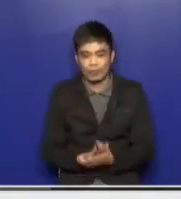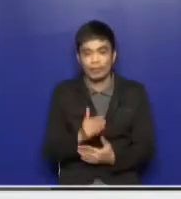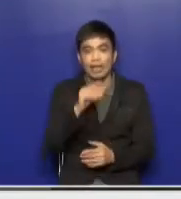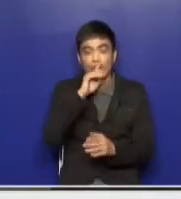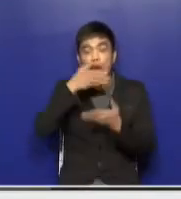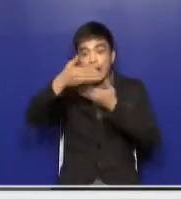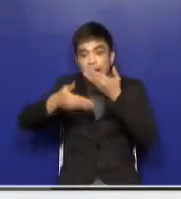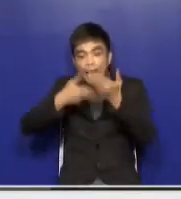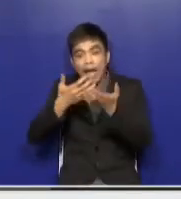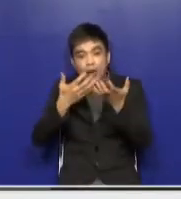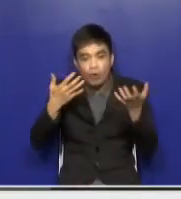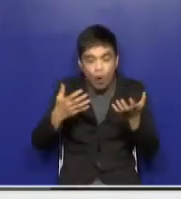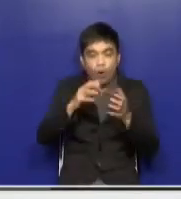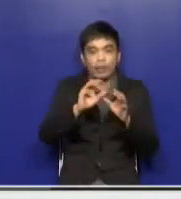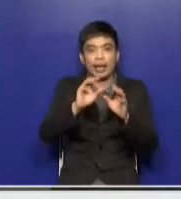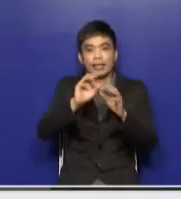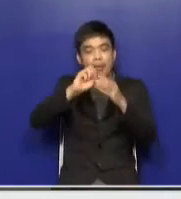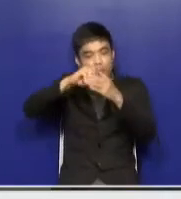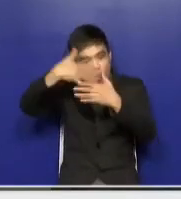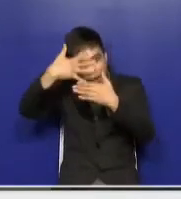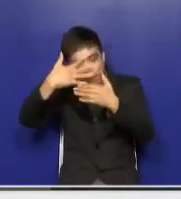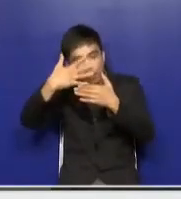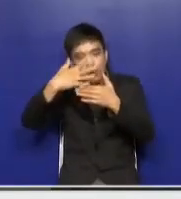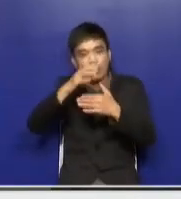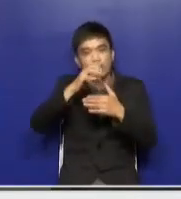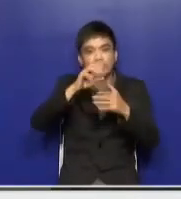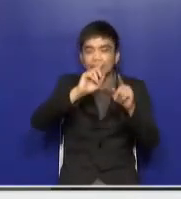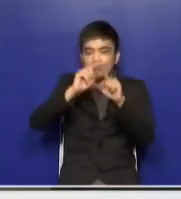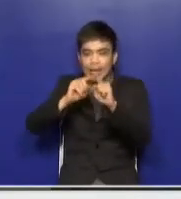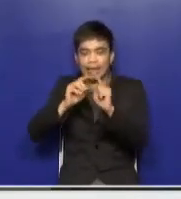ก็คำแนะนำต่างๆที่เกี่ยวข้องกับเรื่องของการเ